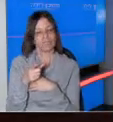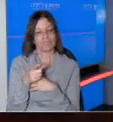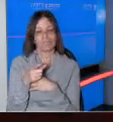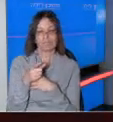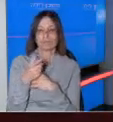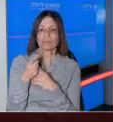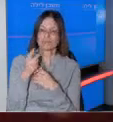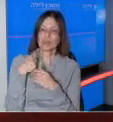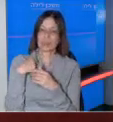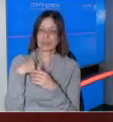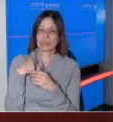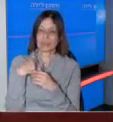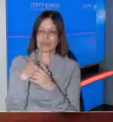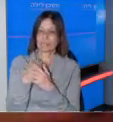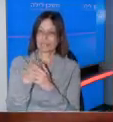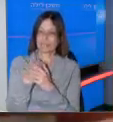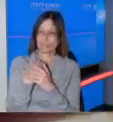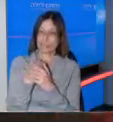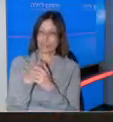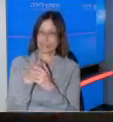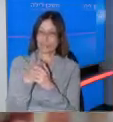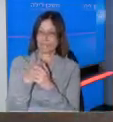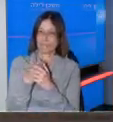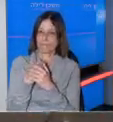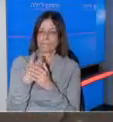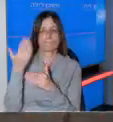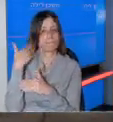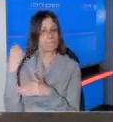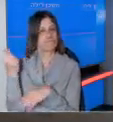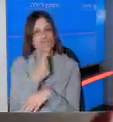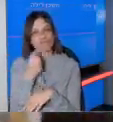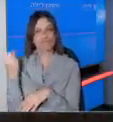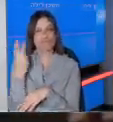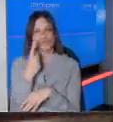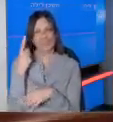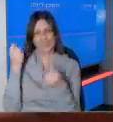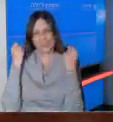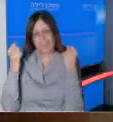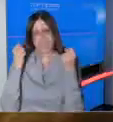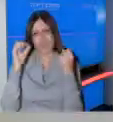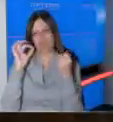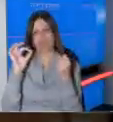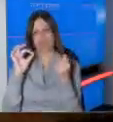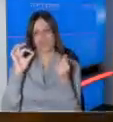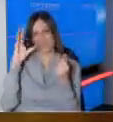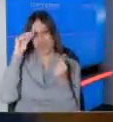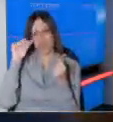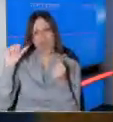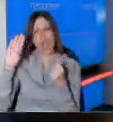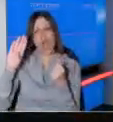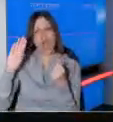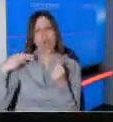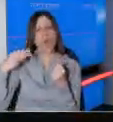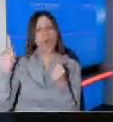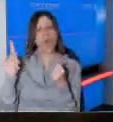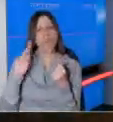אני יכול להגיד לך שיצא לי, היה לפני שבוע, שבועיים, את אחת ההפגנות של אהוביה סנדק, זכרונו